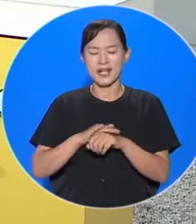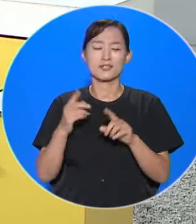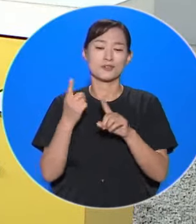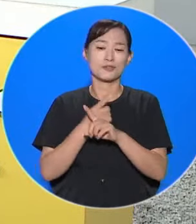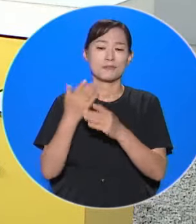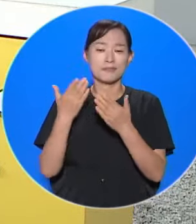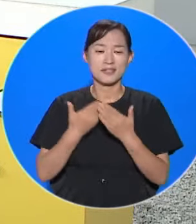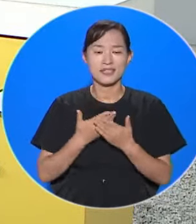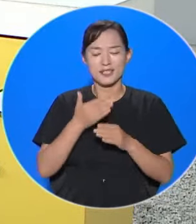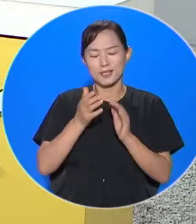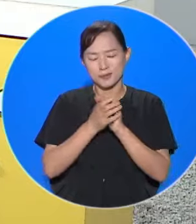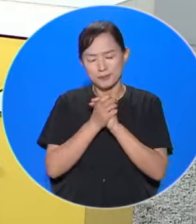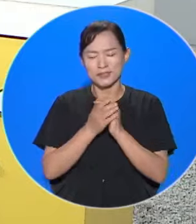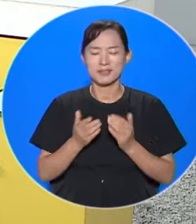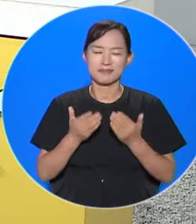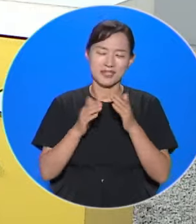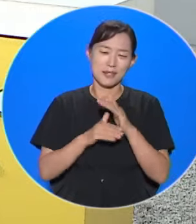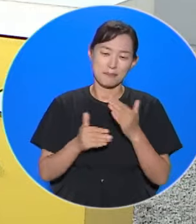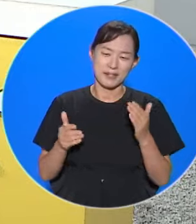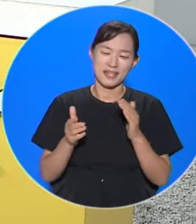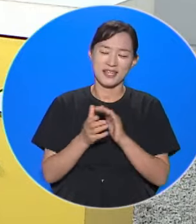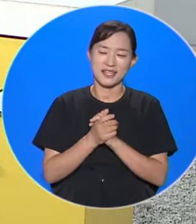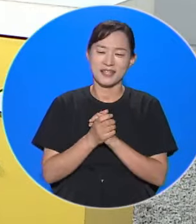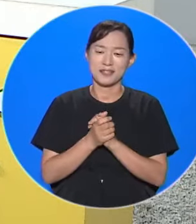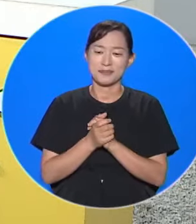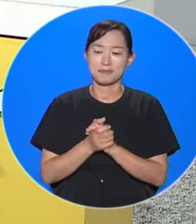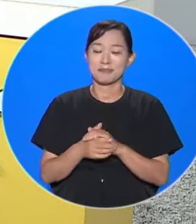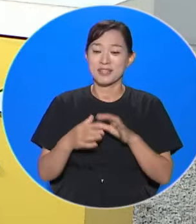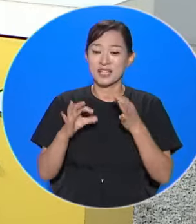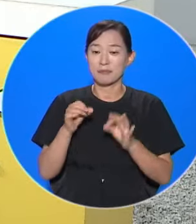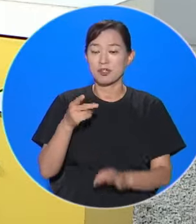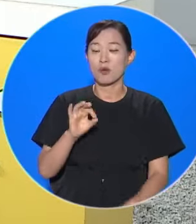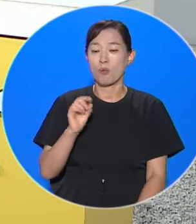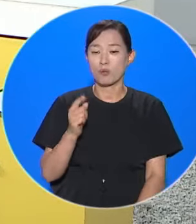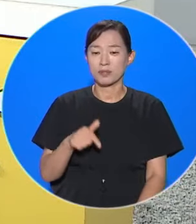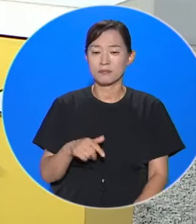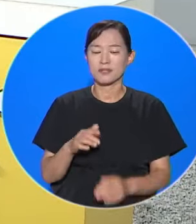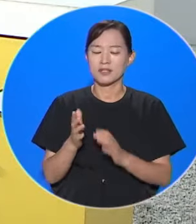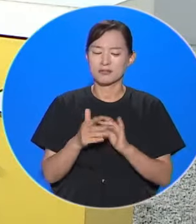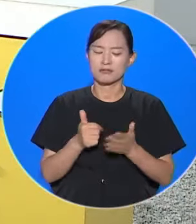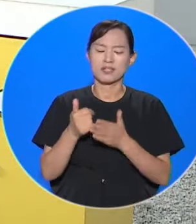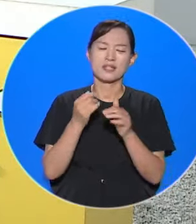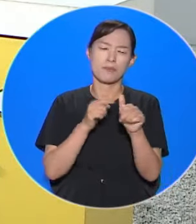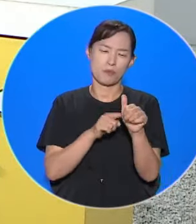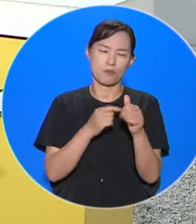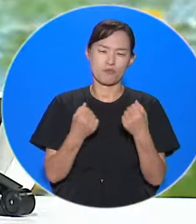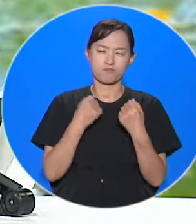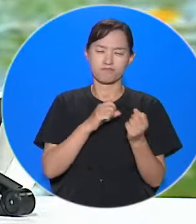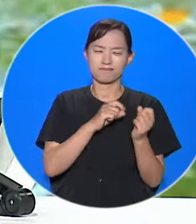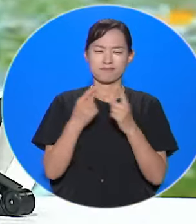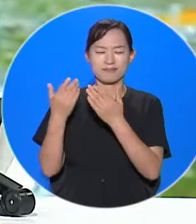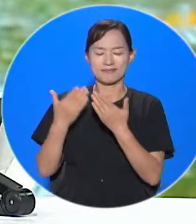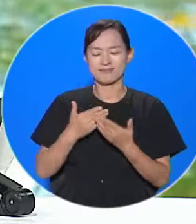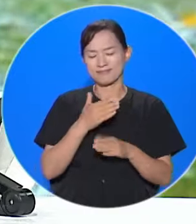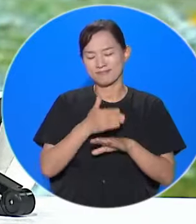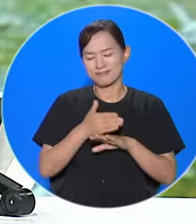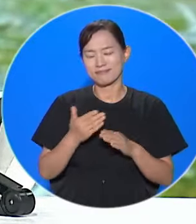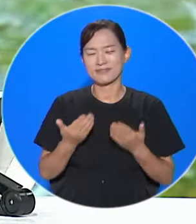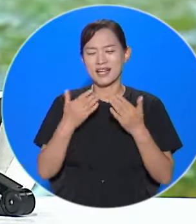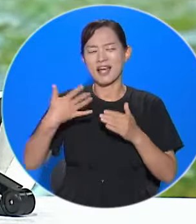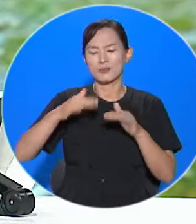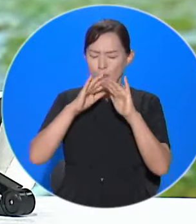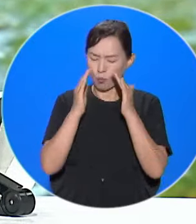기도합니다. 아멘. 네, 김영옥님, 예수님 남편 건강 회복되게 해주셔서 감사합니다. 아직